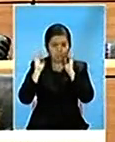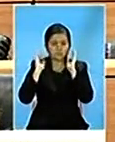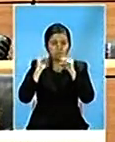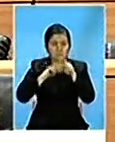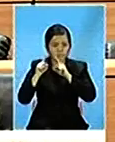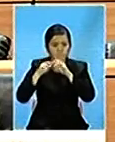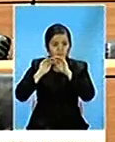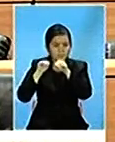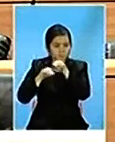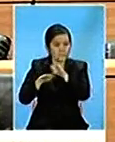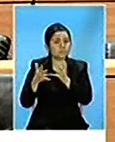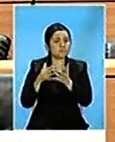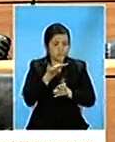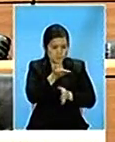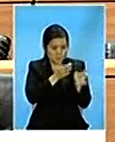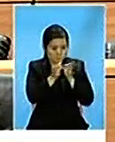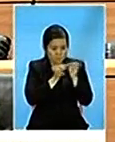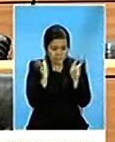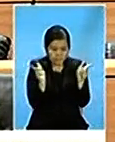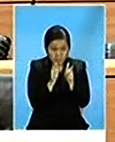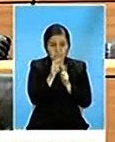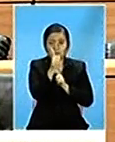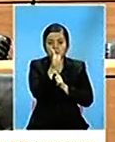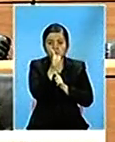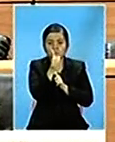าวผมขอชี้แจงสั้นๆเท่านั้นเองครับว่า